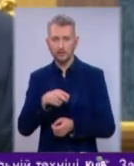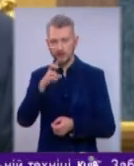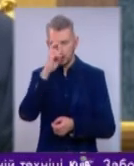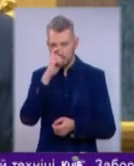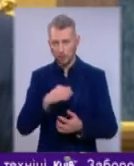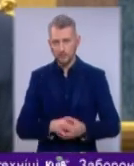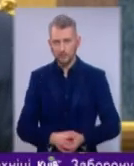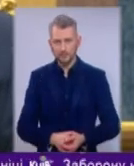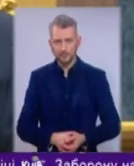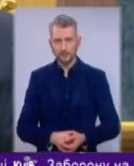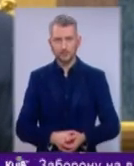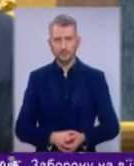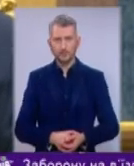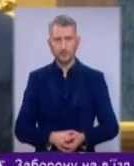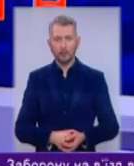Федерацією.